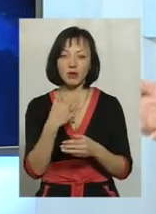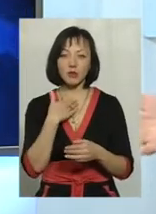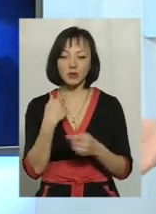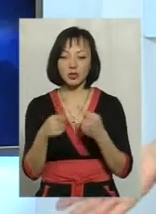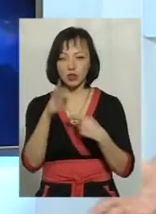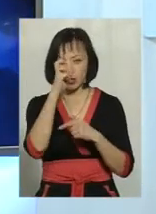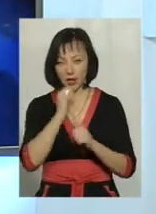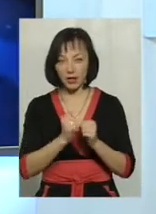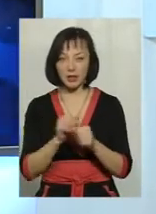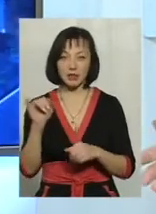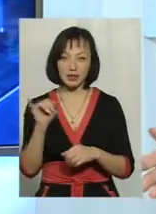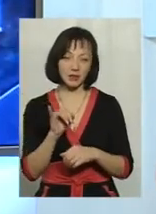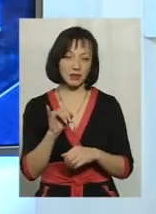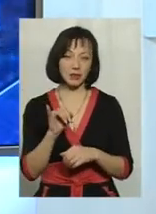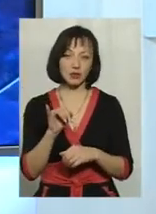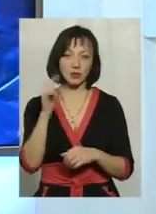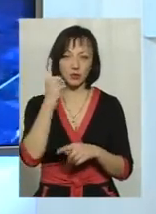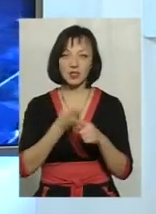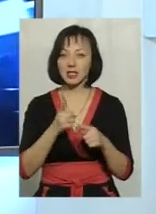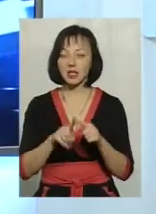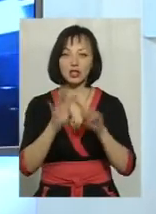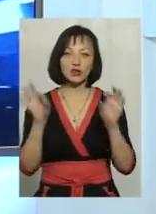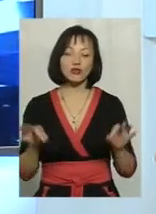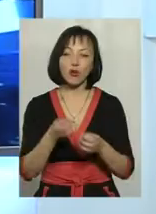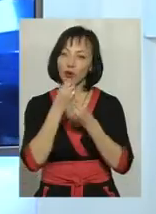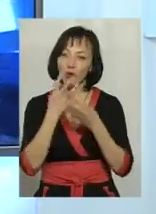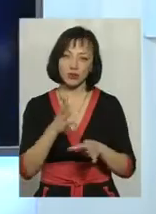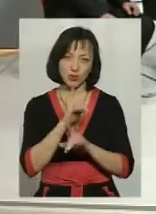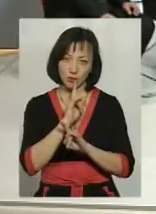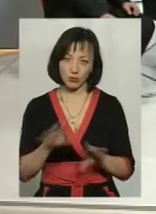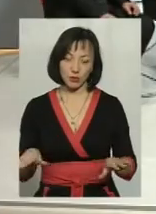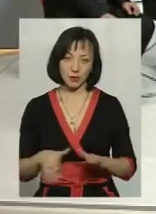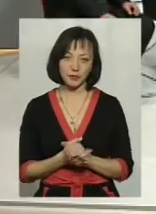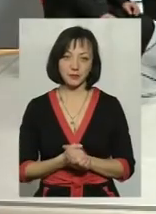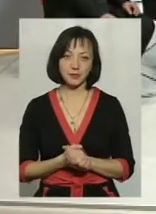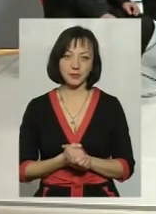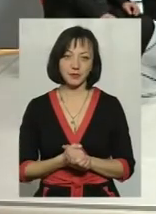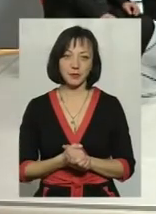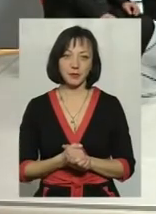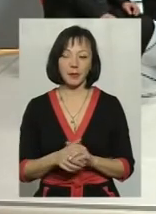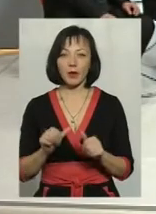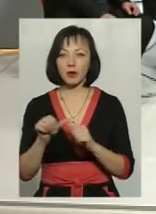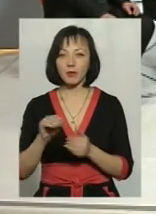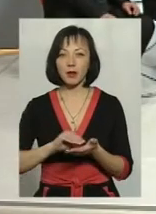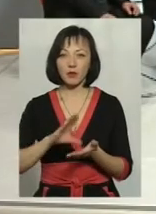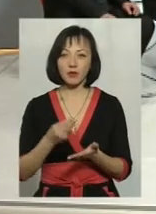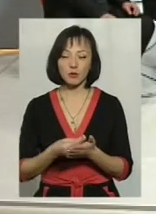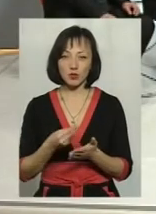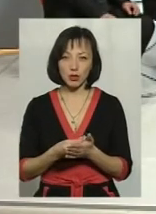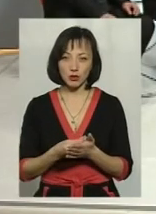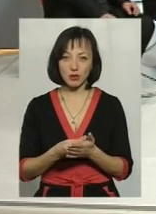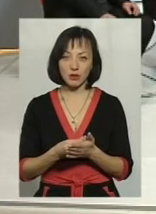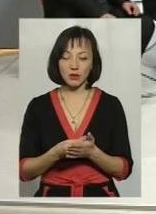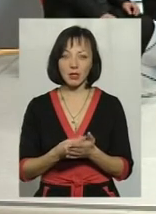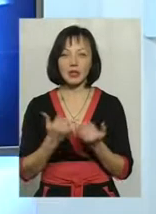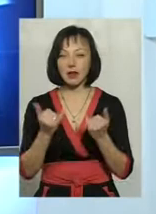інших країн. І я думаю, що це нічого до хорошого не приведе. Тобто, окрім наповнення бюджету,